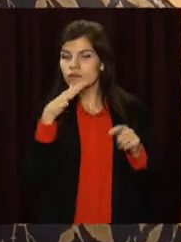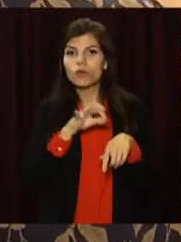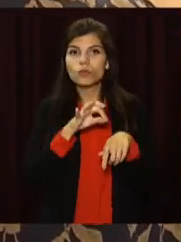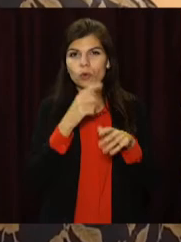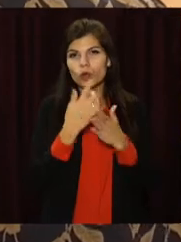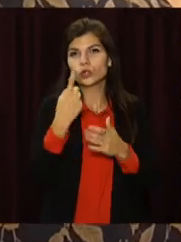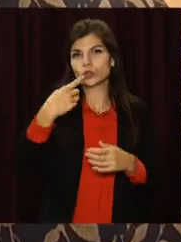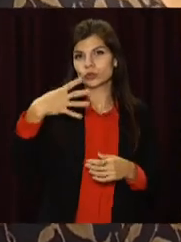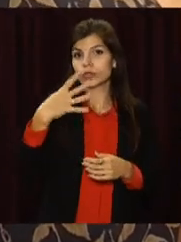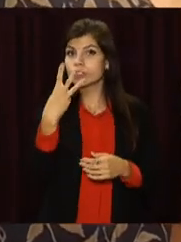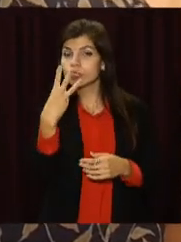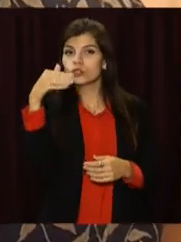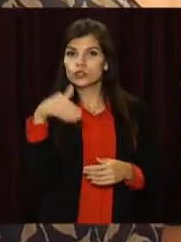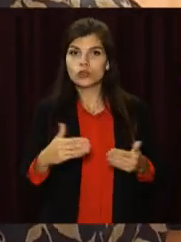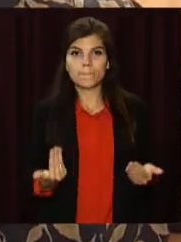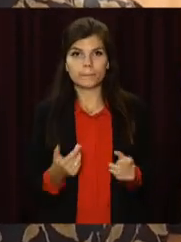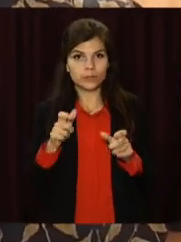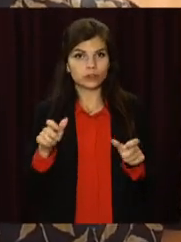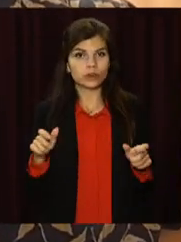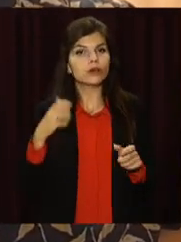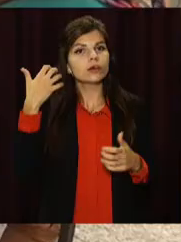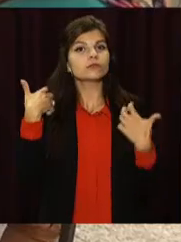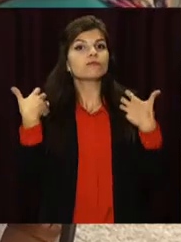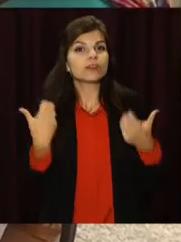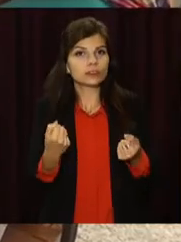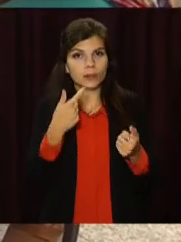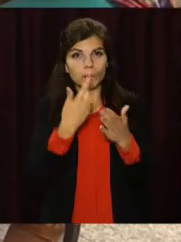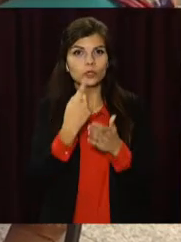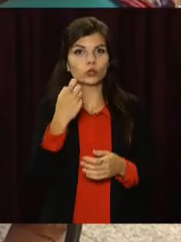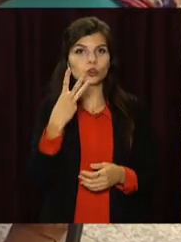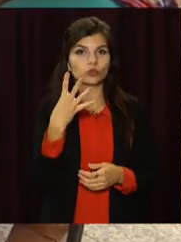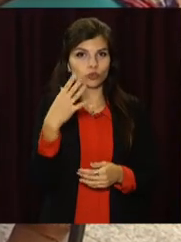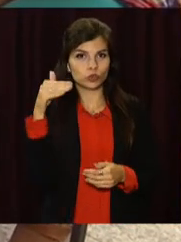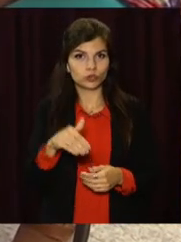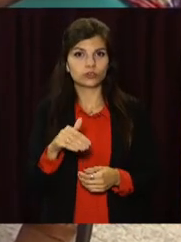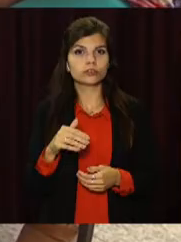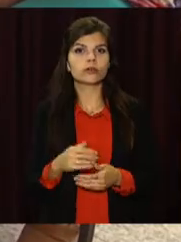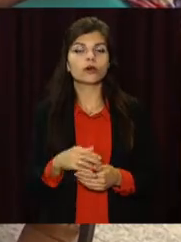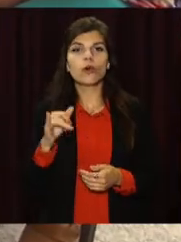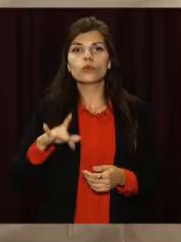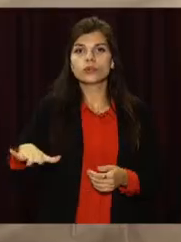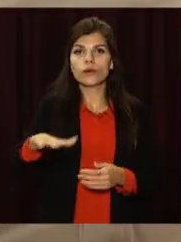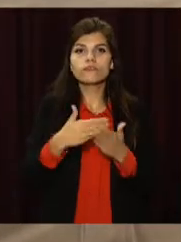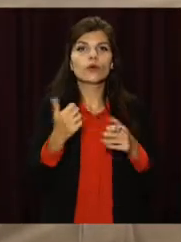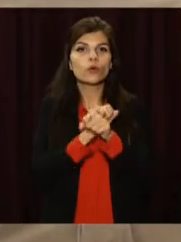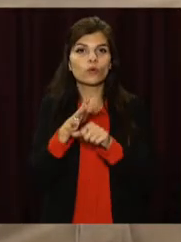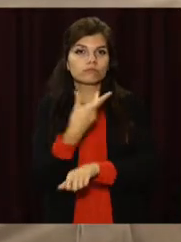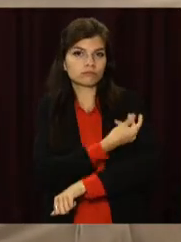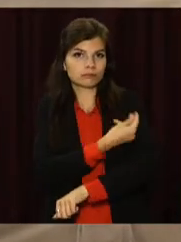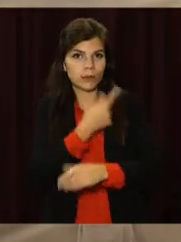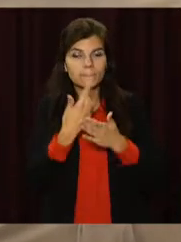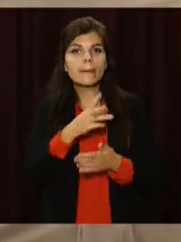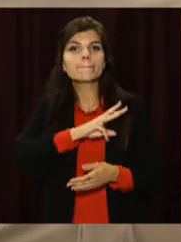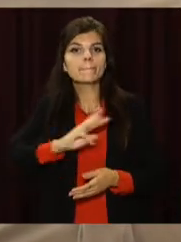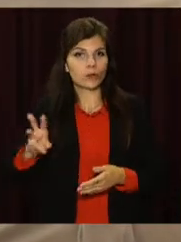захворіли понад 143 тисячі мешканців, подолали недугу майже 134 тисячі. У регіоні від ковід зробили понад